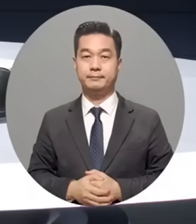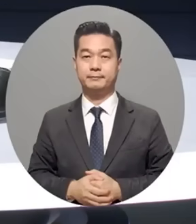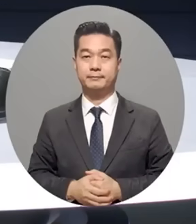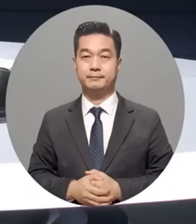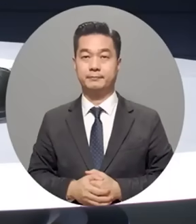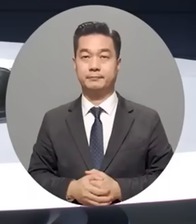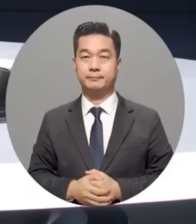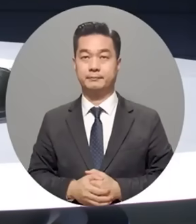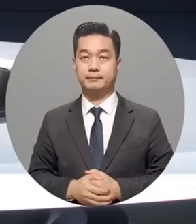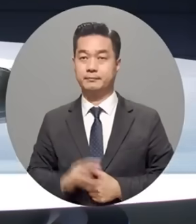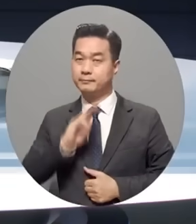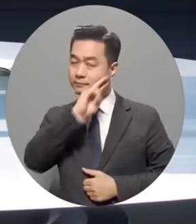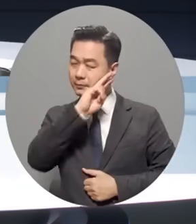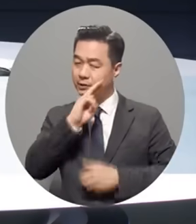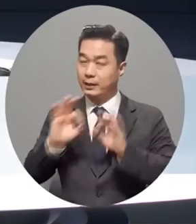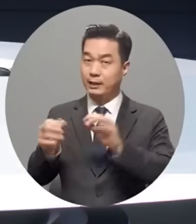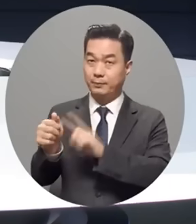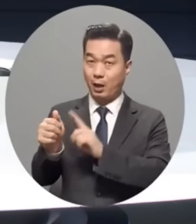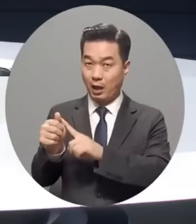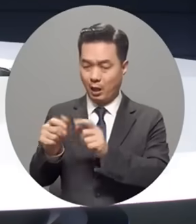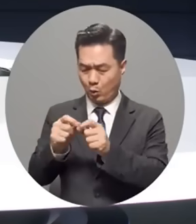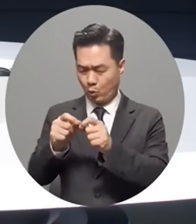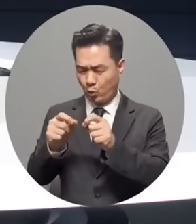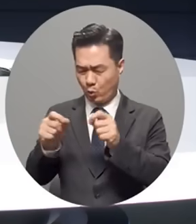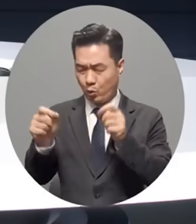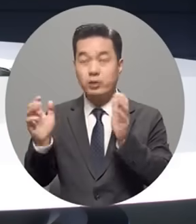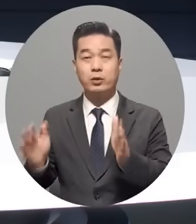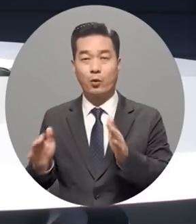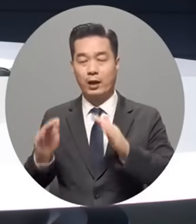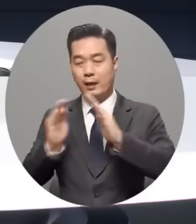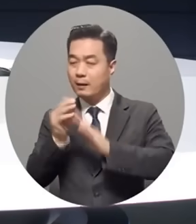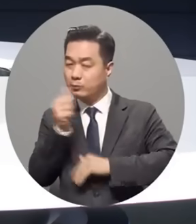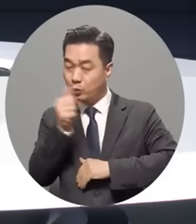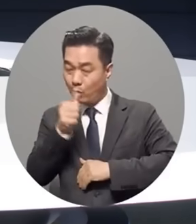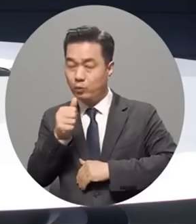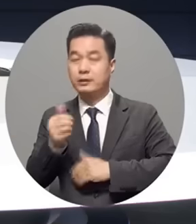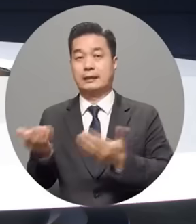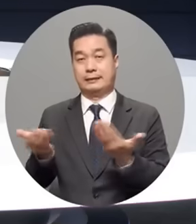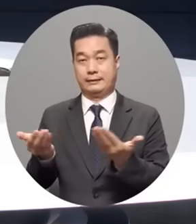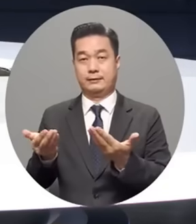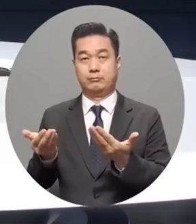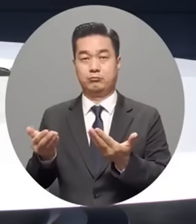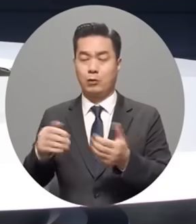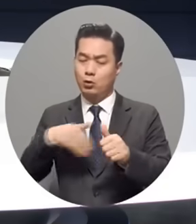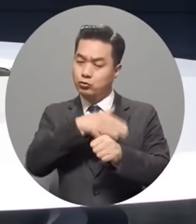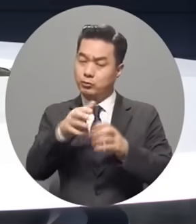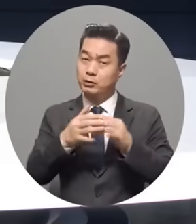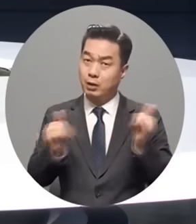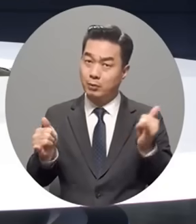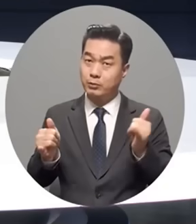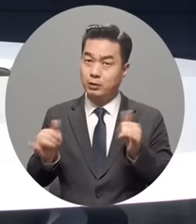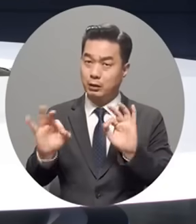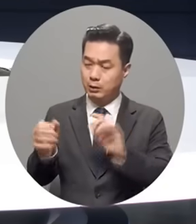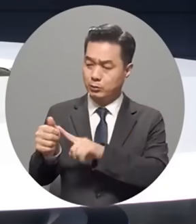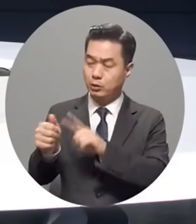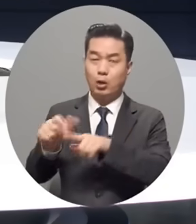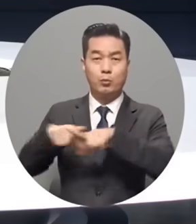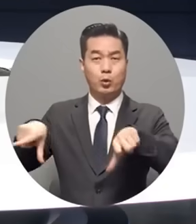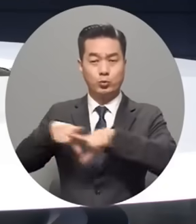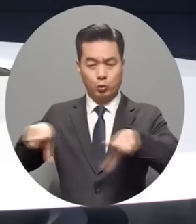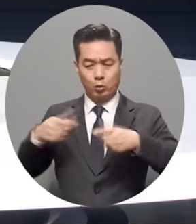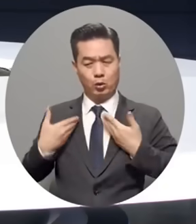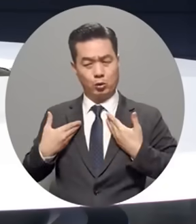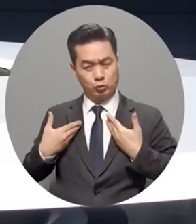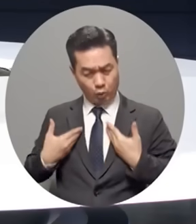피의자 김모 씨는 오랫동안 공인중개사 일을 해왔습니다. 주변 지인들은 MBC 취재진에게 김 씨가 평소 조용한